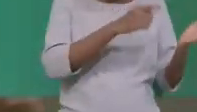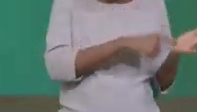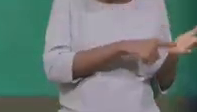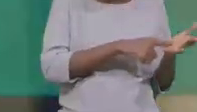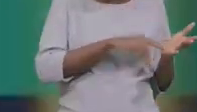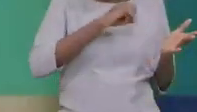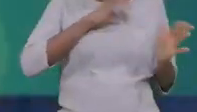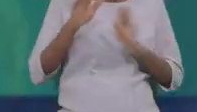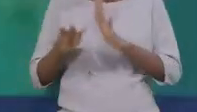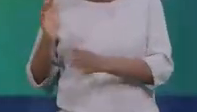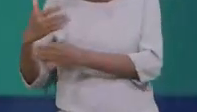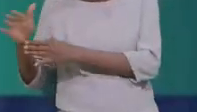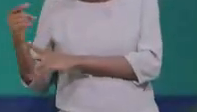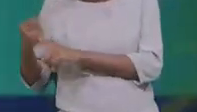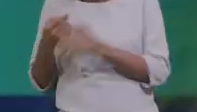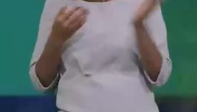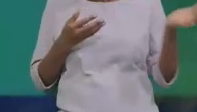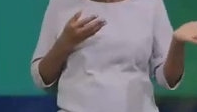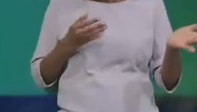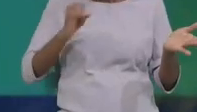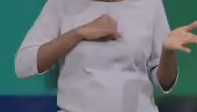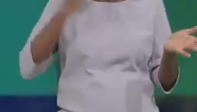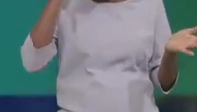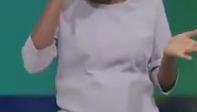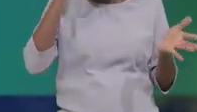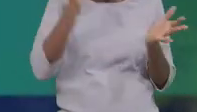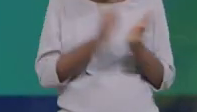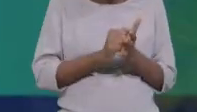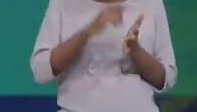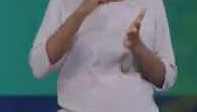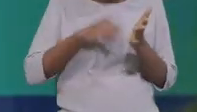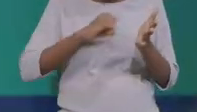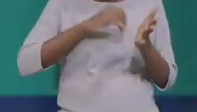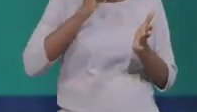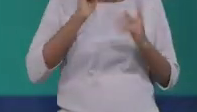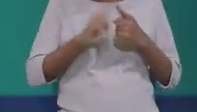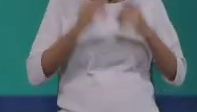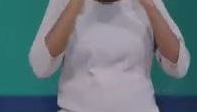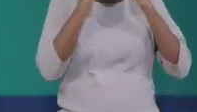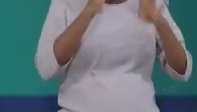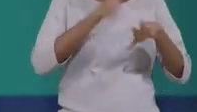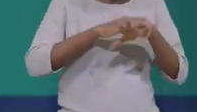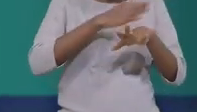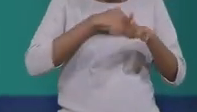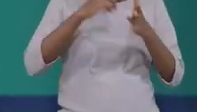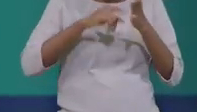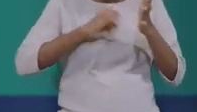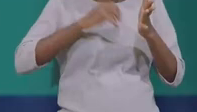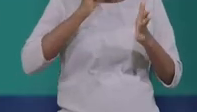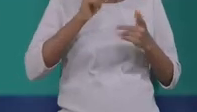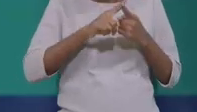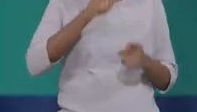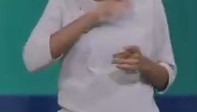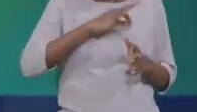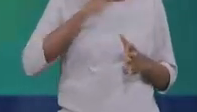Et je dois quitter là. Je dois me concentrer et sur